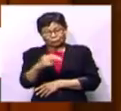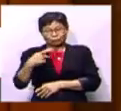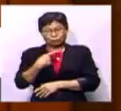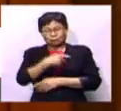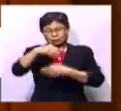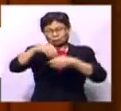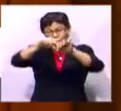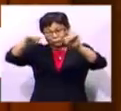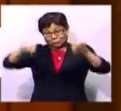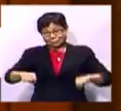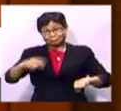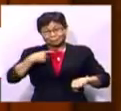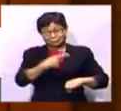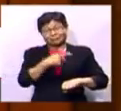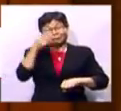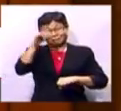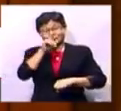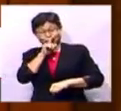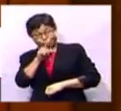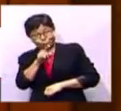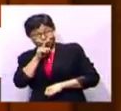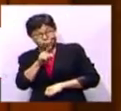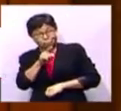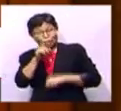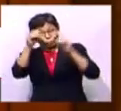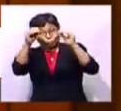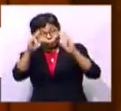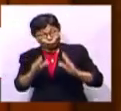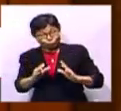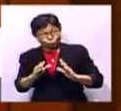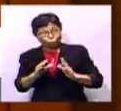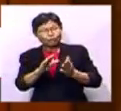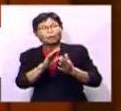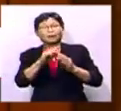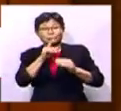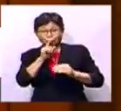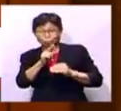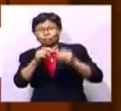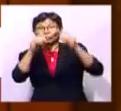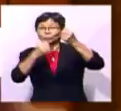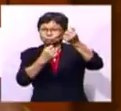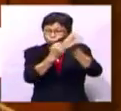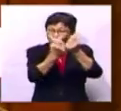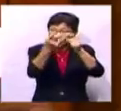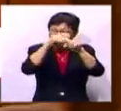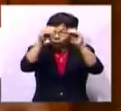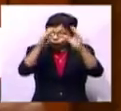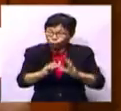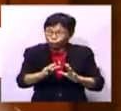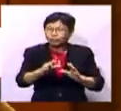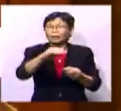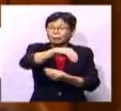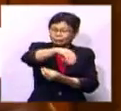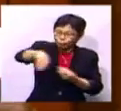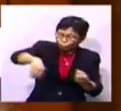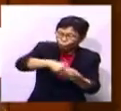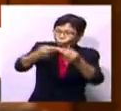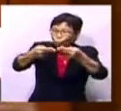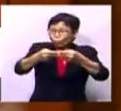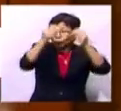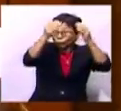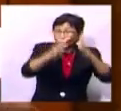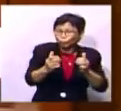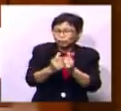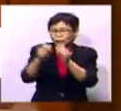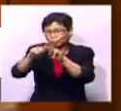dalam sistem kita akan memastikan bahawa sokongan kepada guru supaya perubahan hubungan guru dan